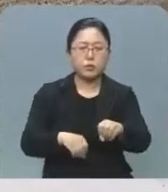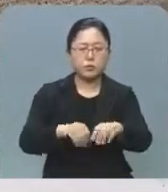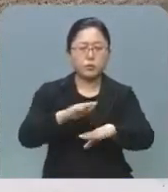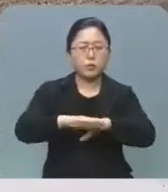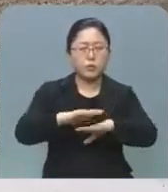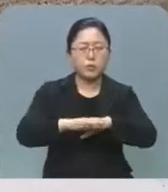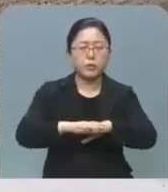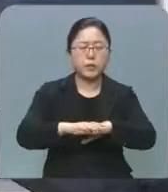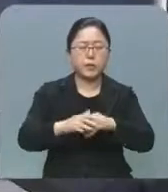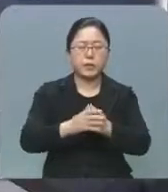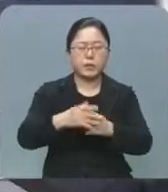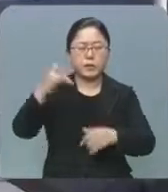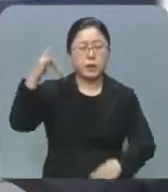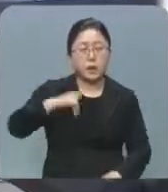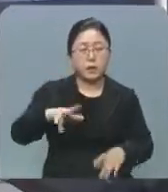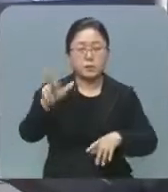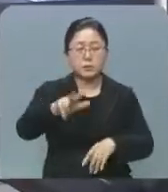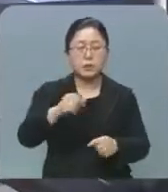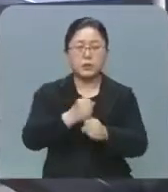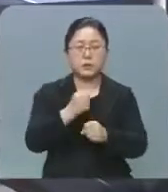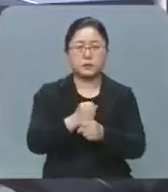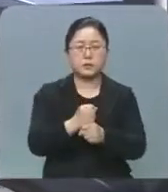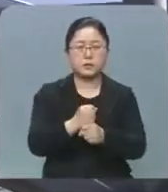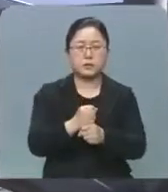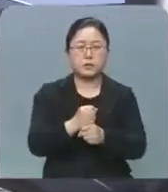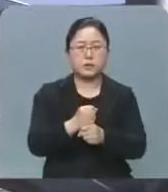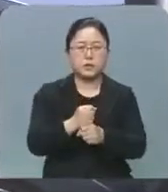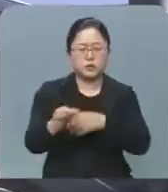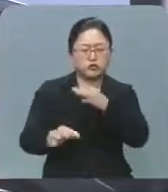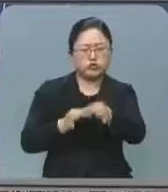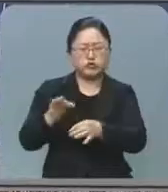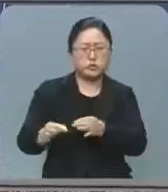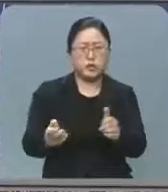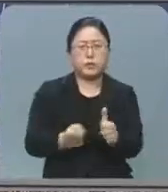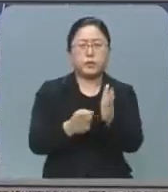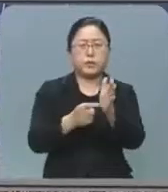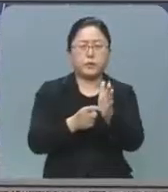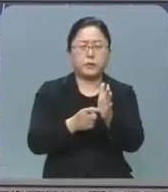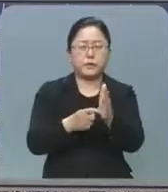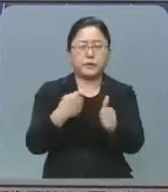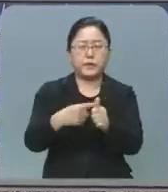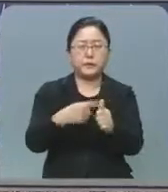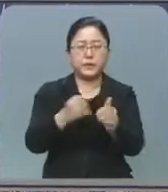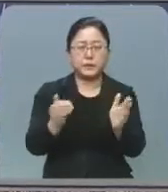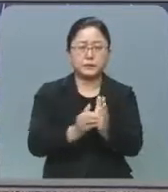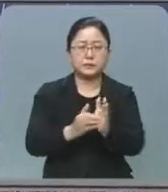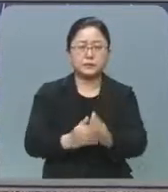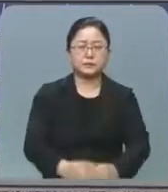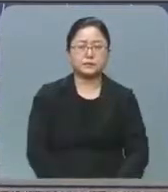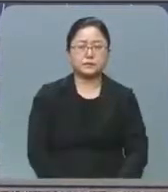논들까지 태양광 발전 시설을 설치하는 등 농지 투기를 더 촉진하기도 했다고 비판했습니다.